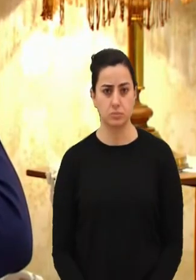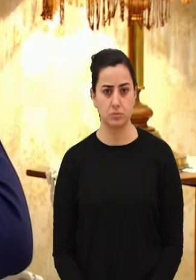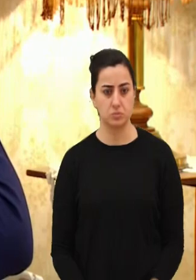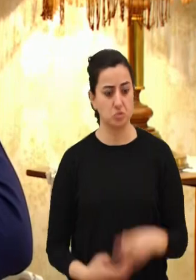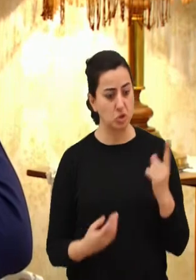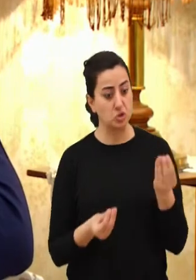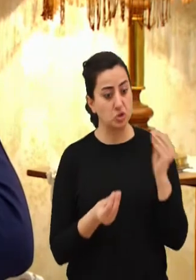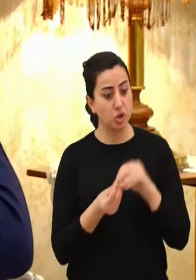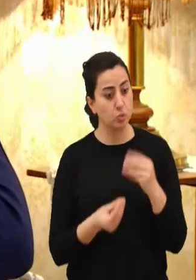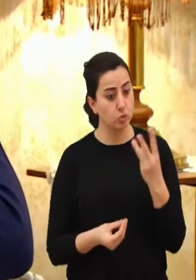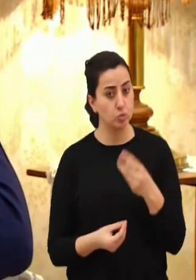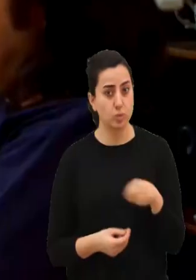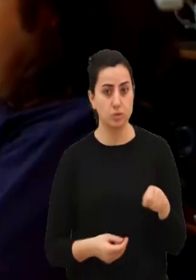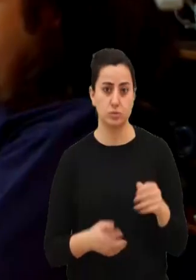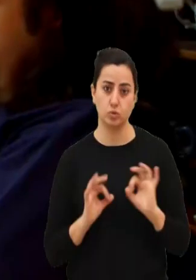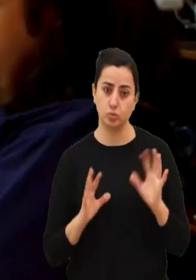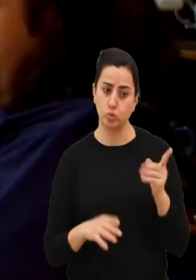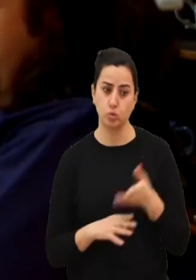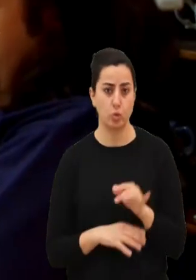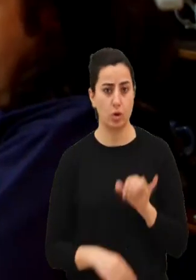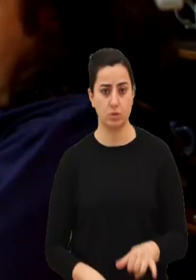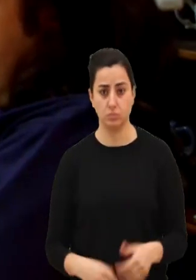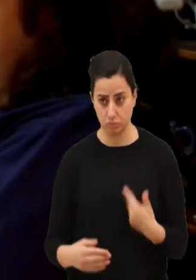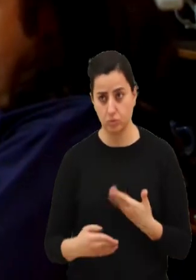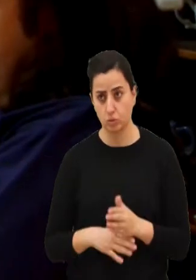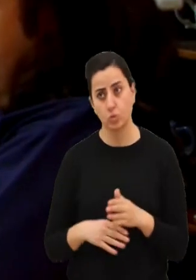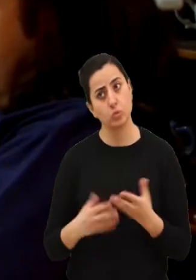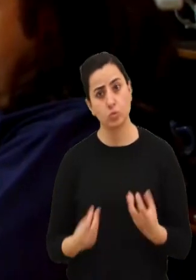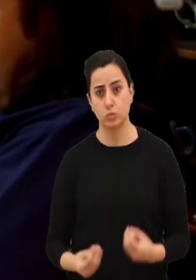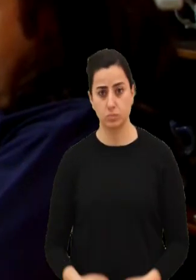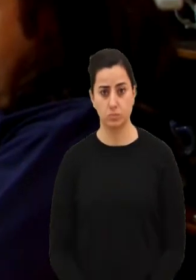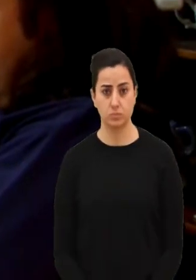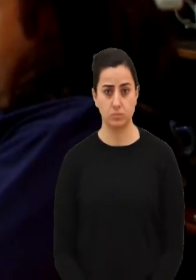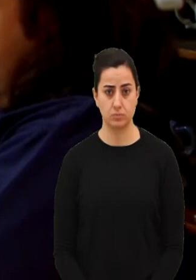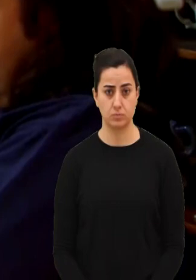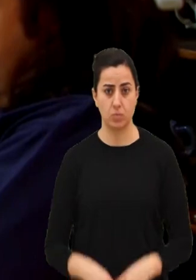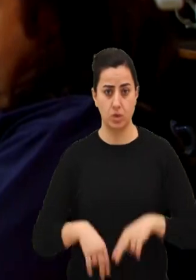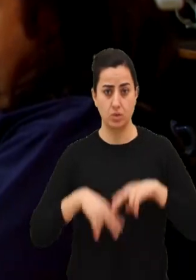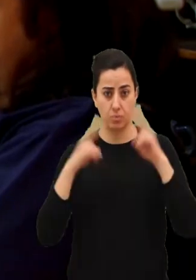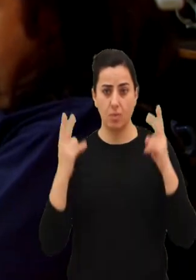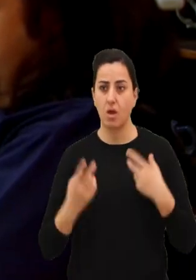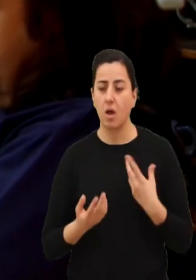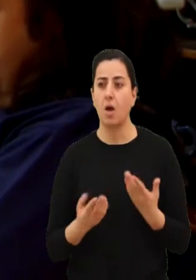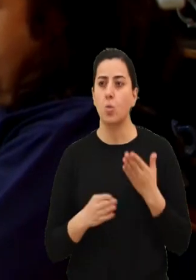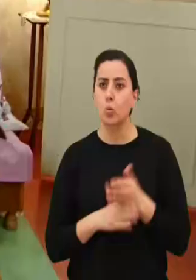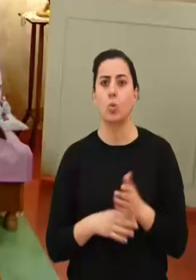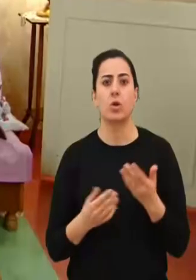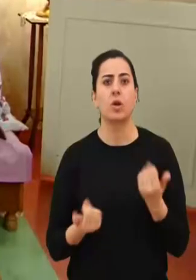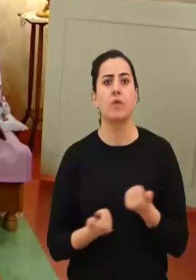Üç katı bilmiyorum. Bence haklısın. Haklıyım da. Sabaha kadar haklı olsan ne fayda ki